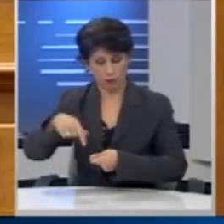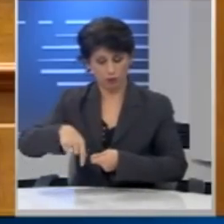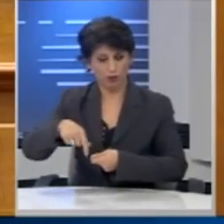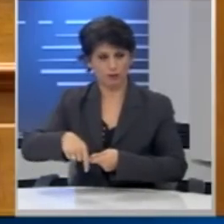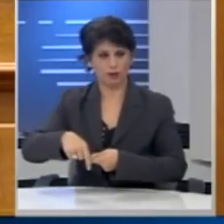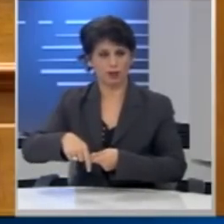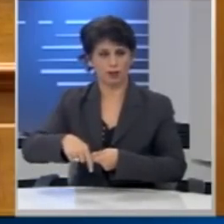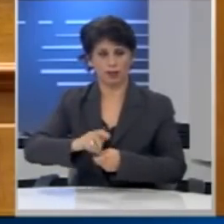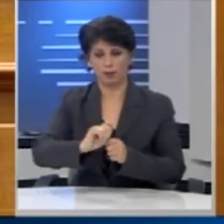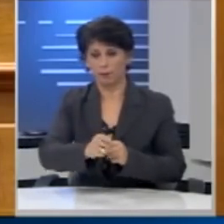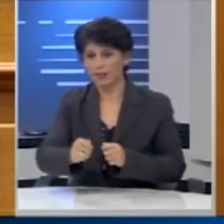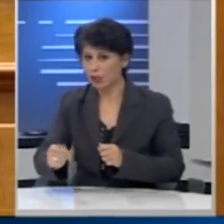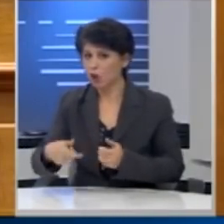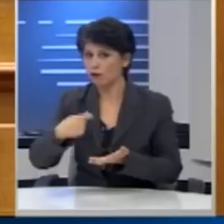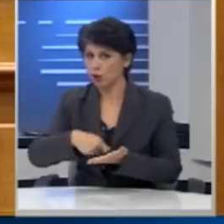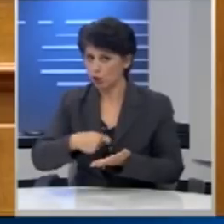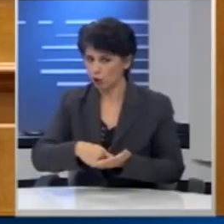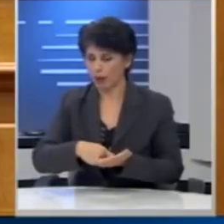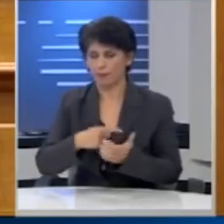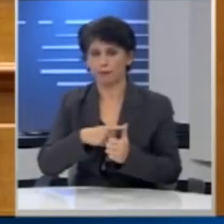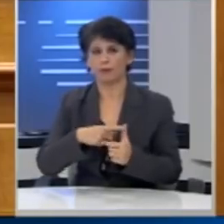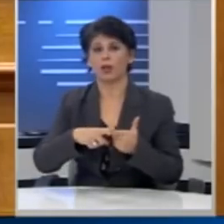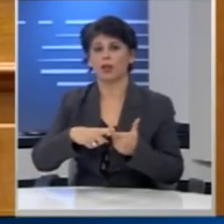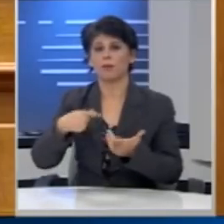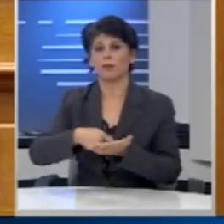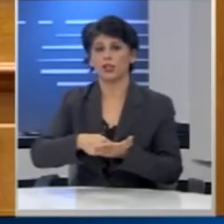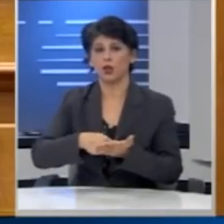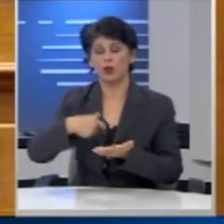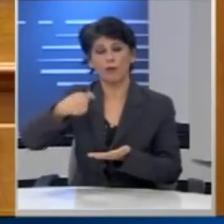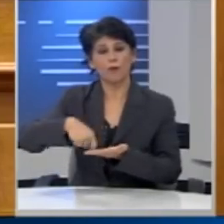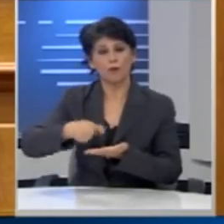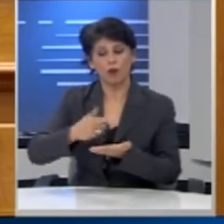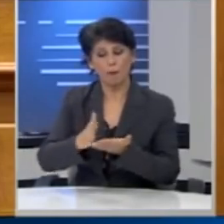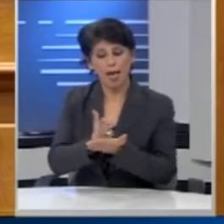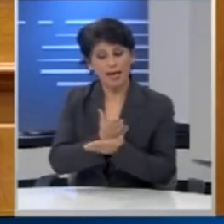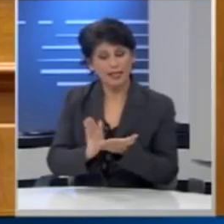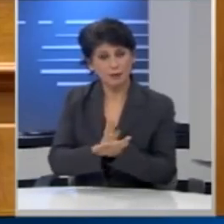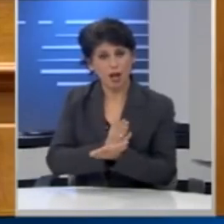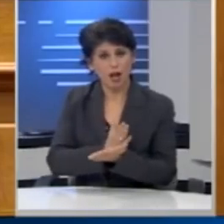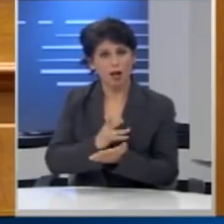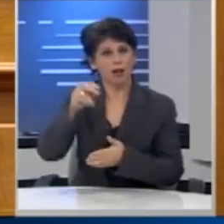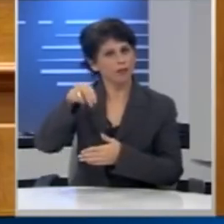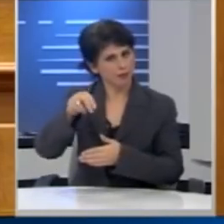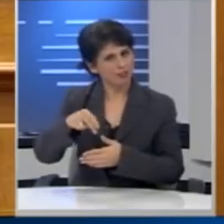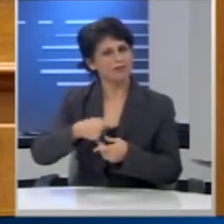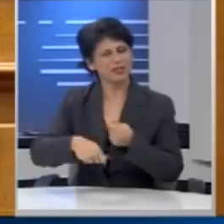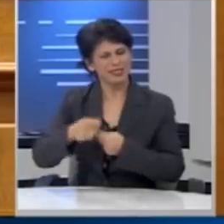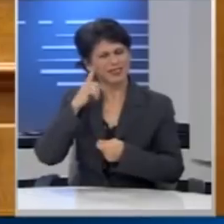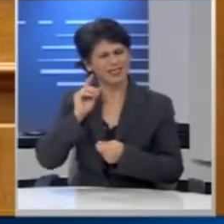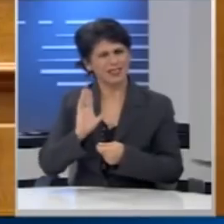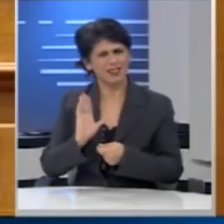σήμερα πληρώνει φορολογία, πληρώνει φόρο στα μερίσματα, θα την εκμεταλλευτεί και οι επιχειρήσεις,